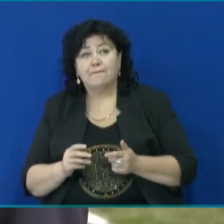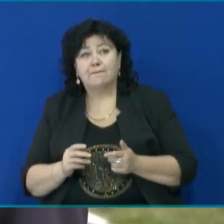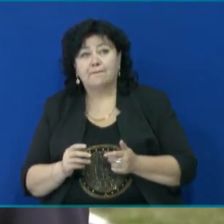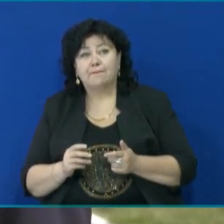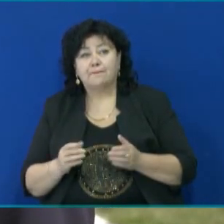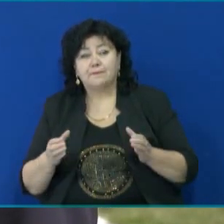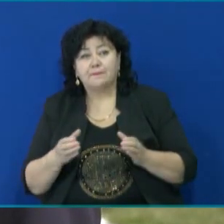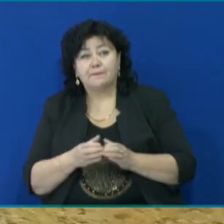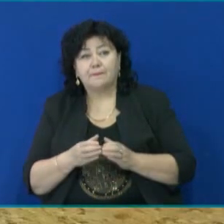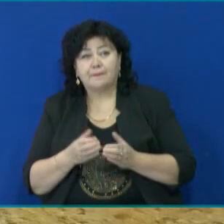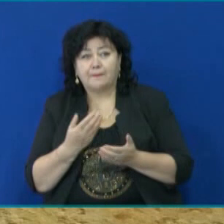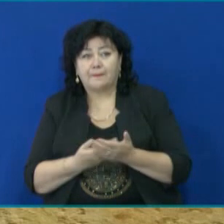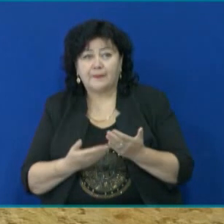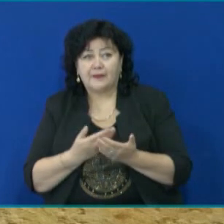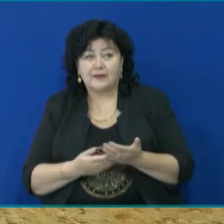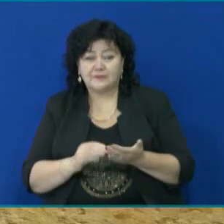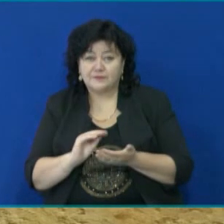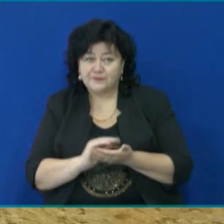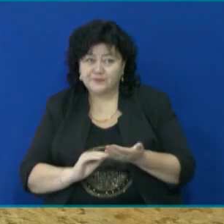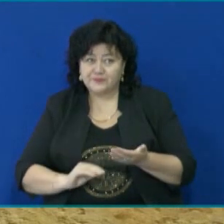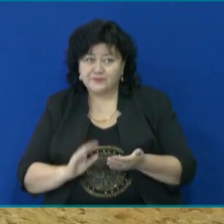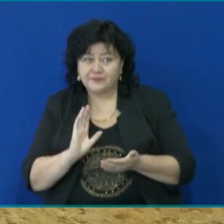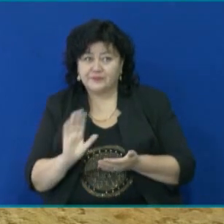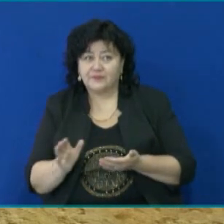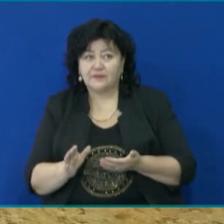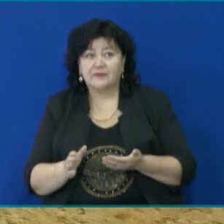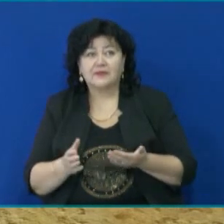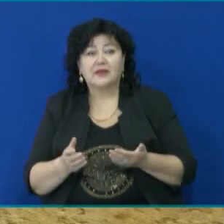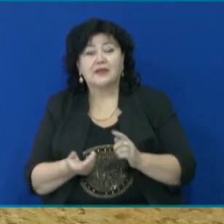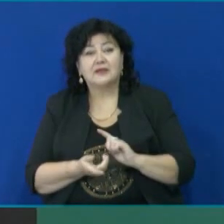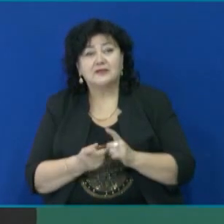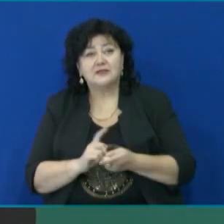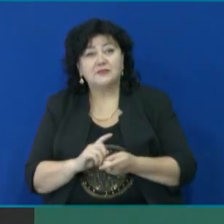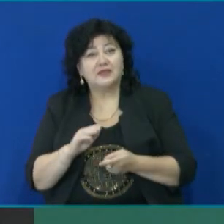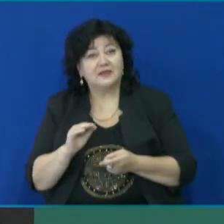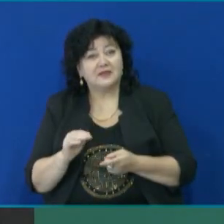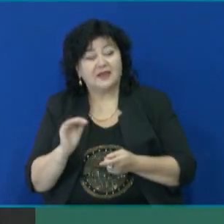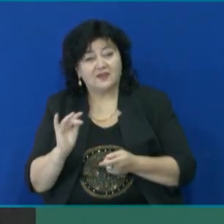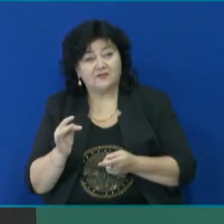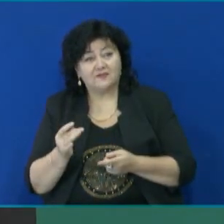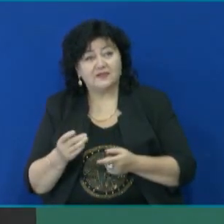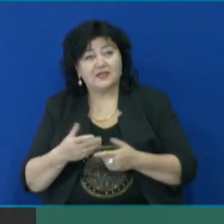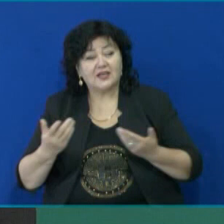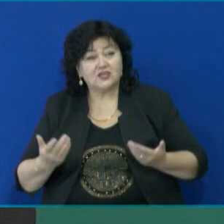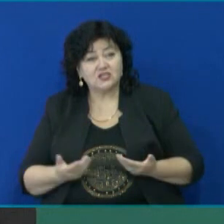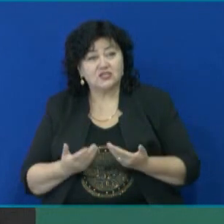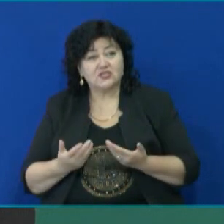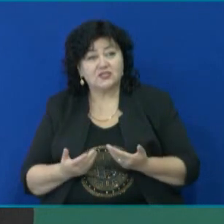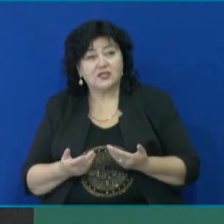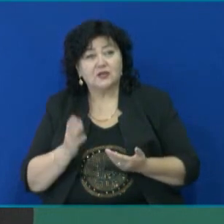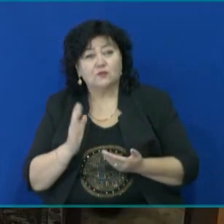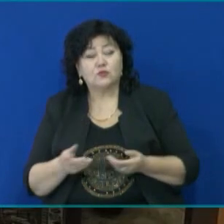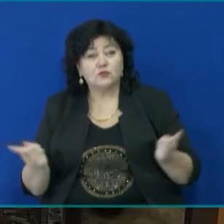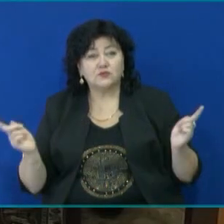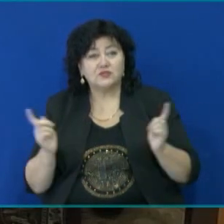80-100% аясында дайын. Қала бойынша жасалып жатқан жұмыстар көрсетілді, жоспарлар да айтылды. Курчатов су арнасы мекемесі